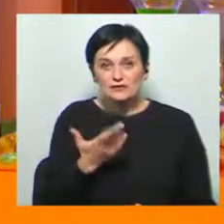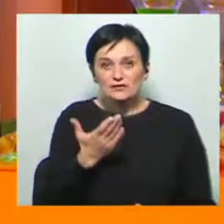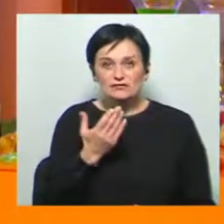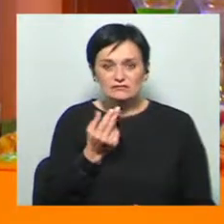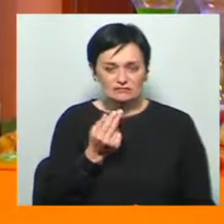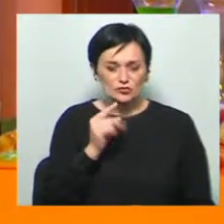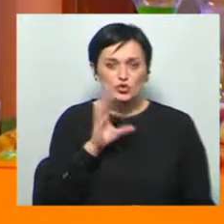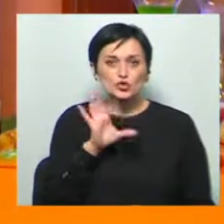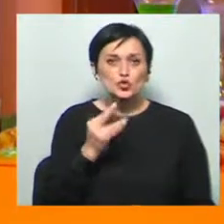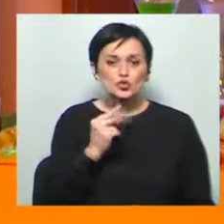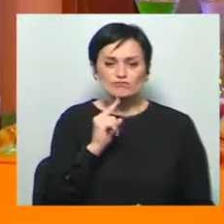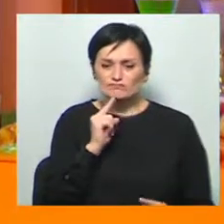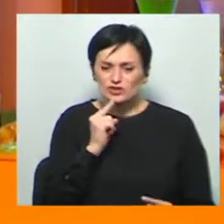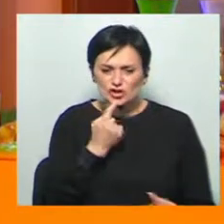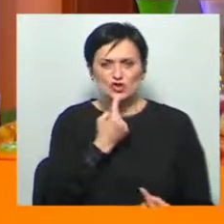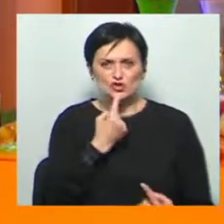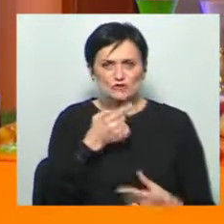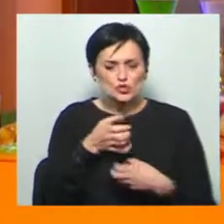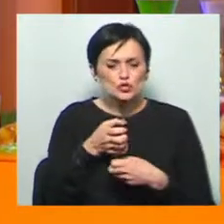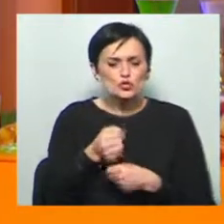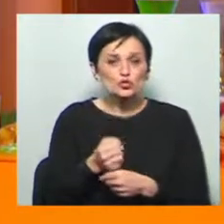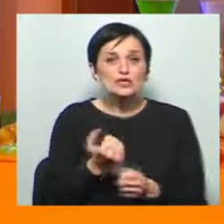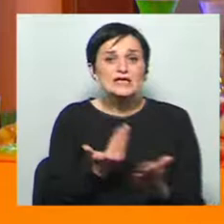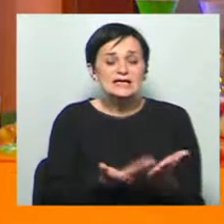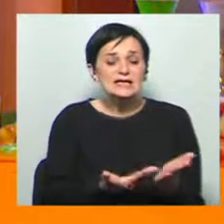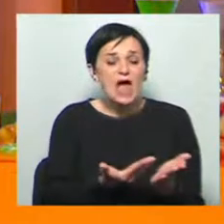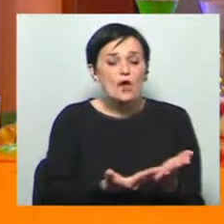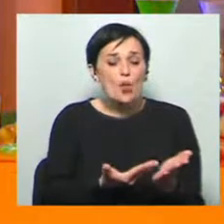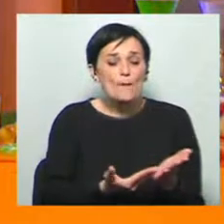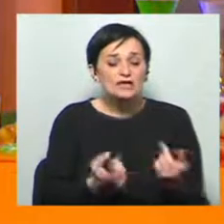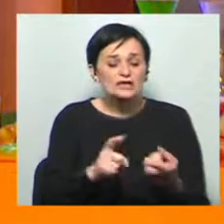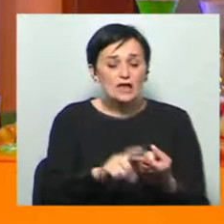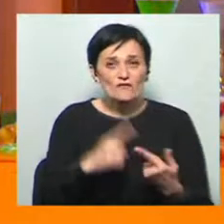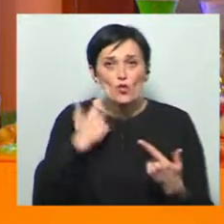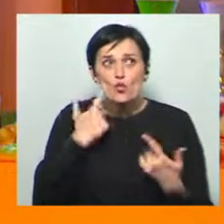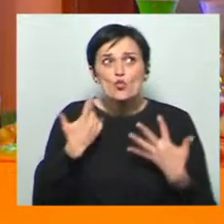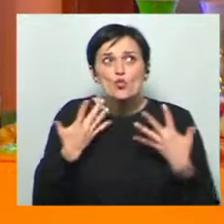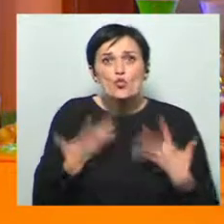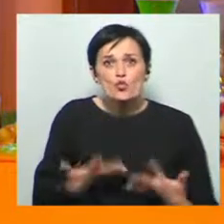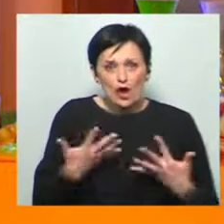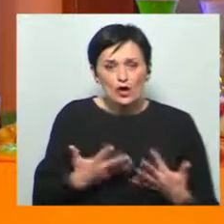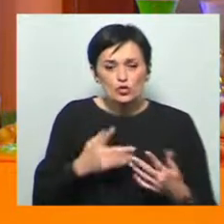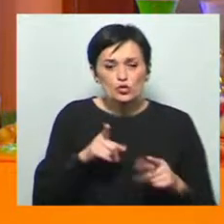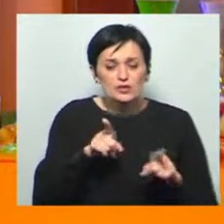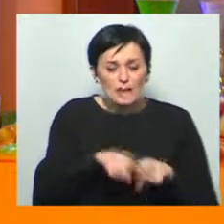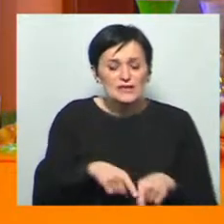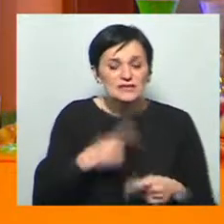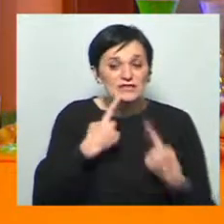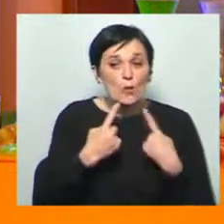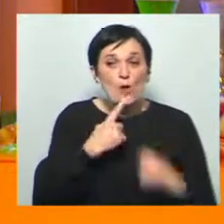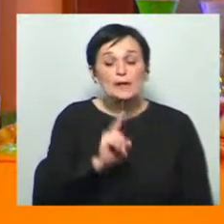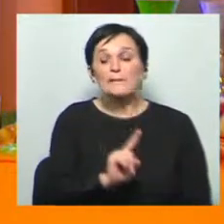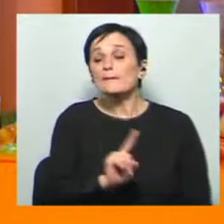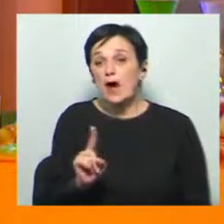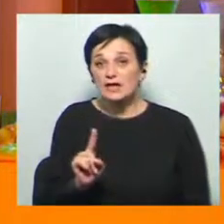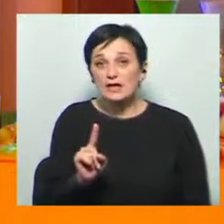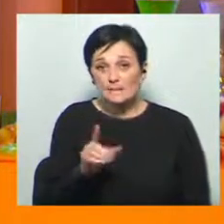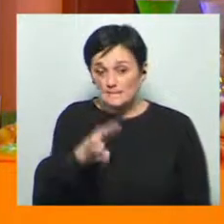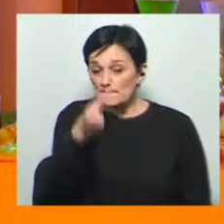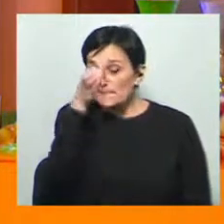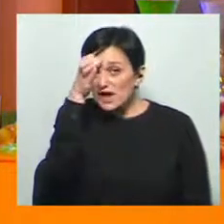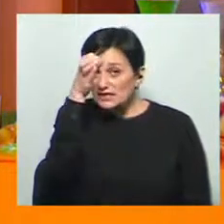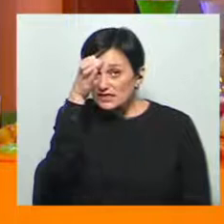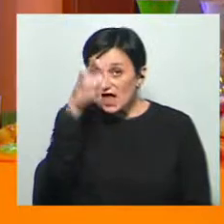შეჭირვება გზღუდავს, ზოგჯერ რეკომენდაციებთან დაკავშირებითაც კი, უხერხულობასაც კი ქმნის, ამაზე საუბარი, მაგრამ